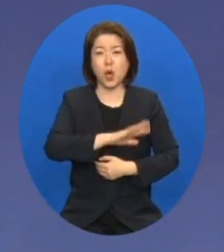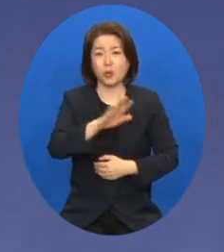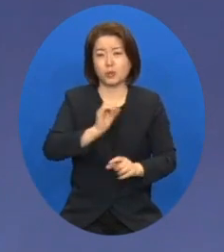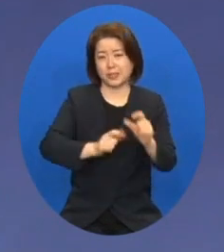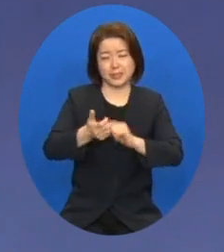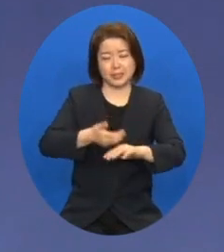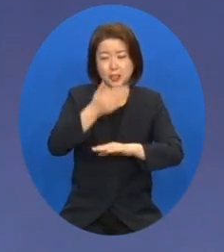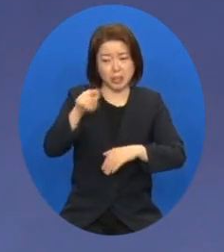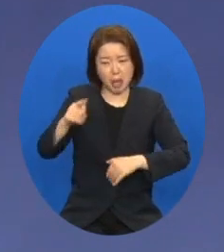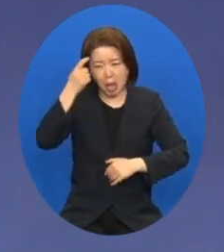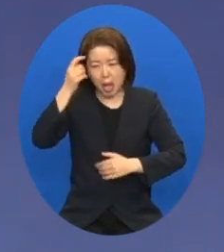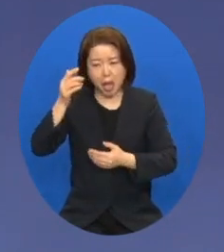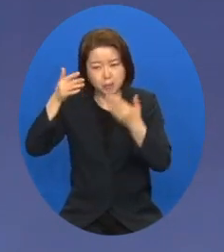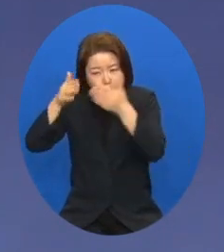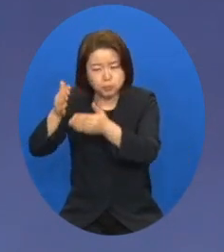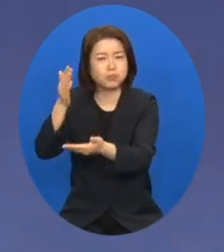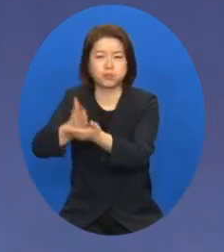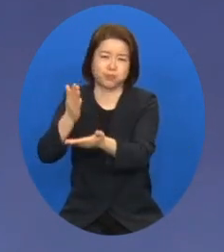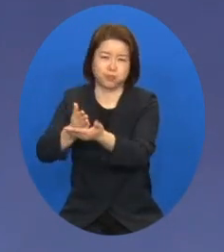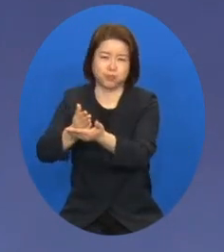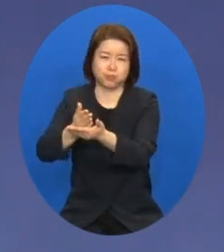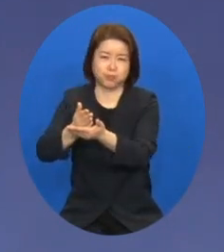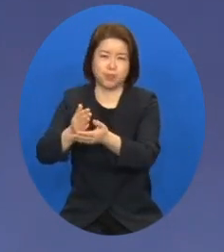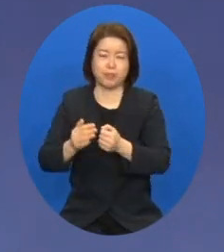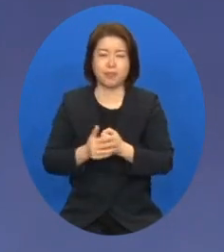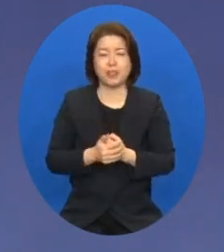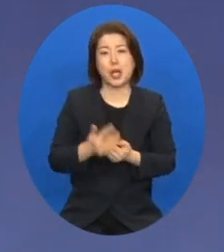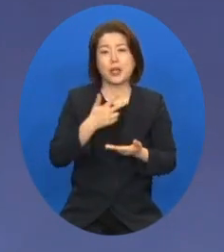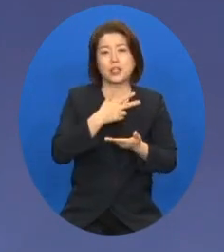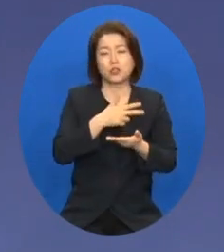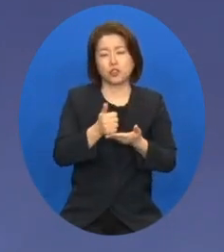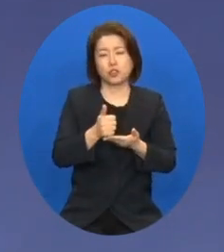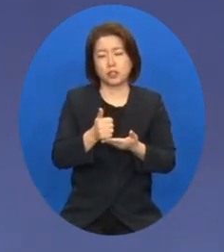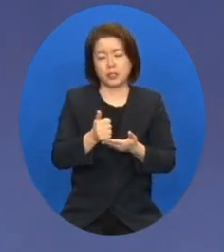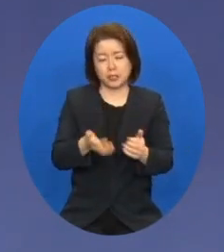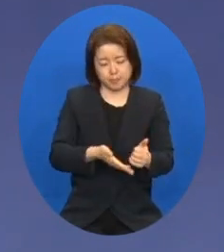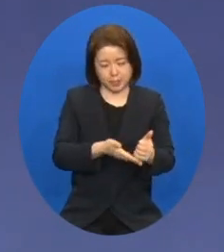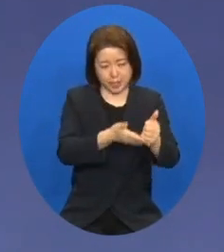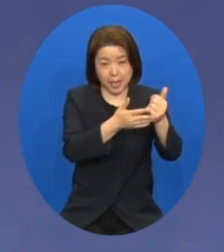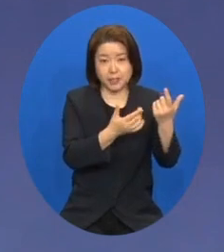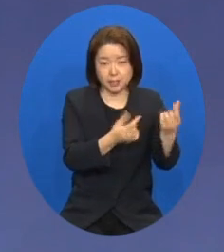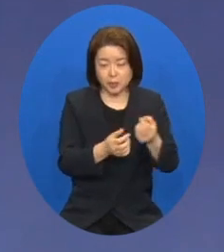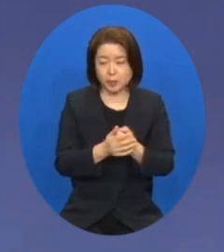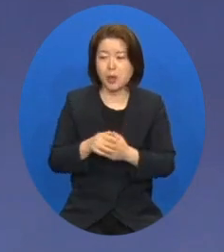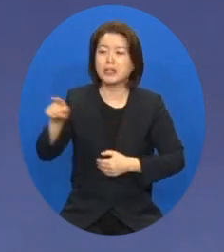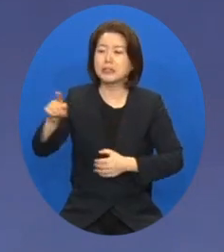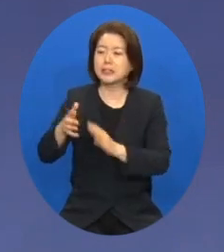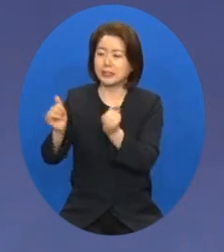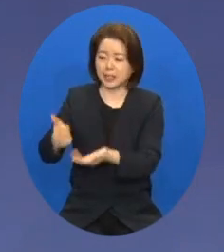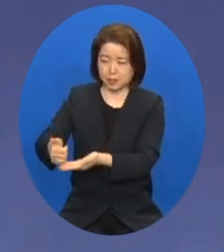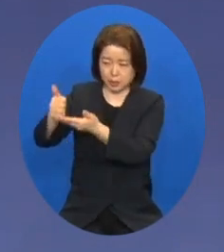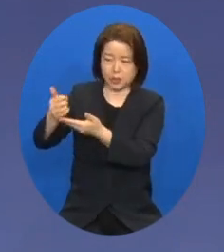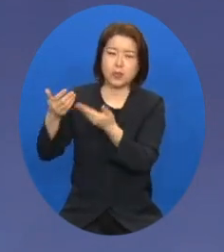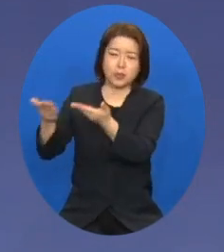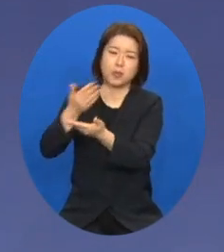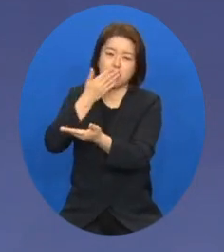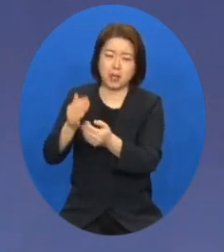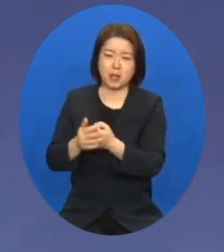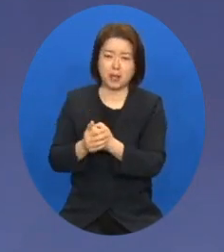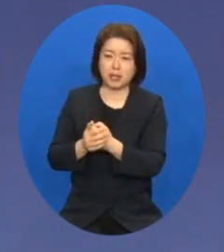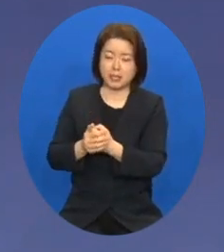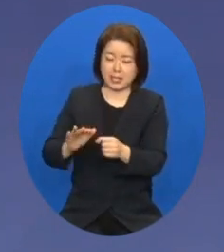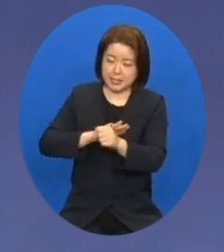이상 주목하지 맙시다 주님께 하듯이 그분을 섬기는 것입니다 사랑만 하며 사는